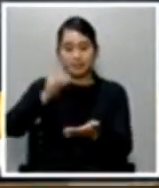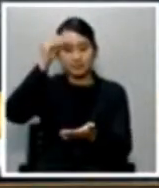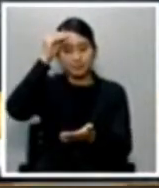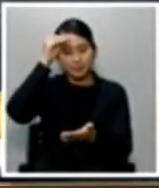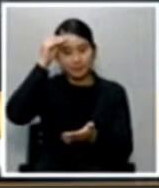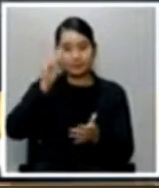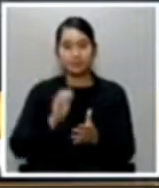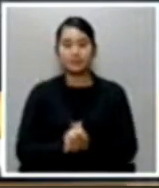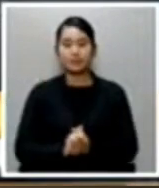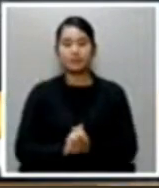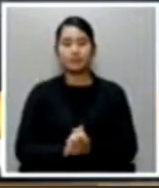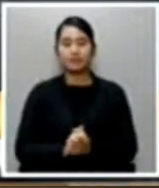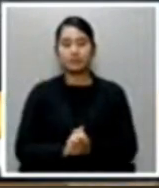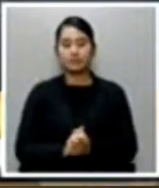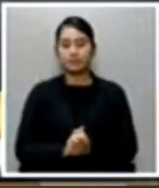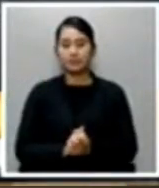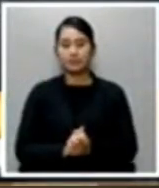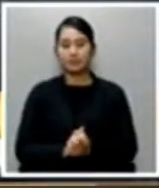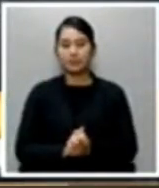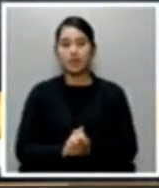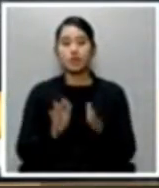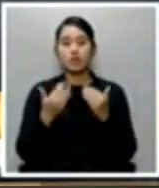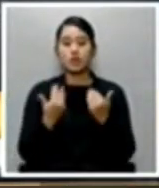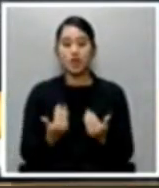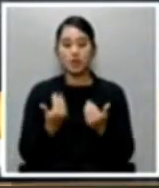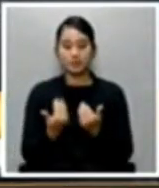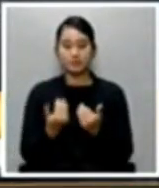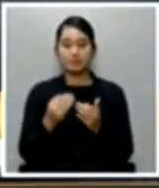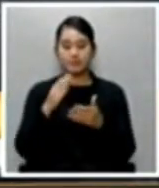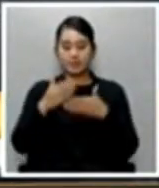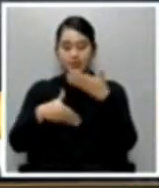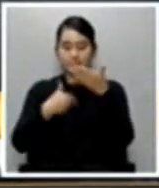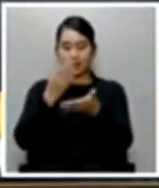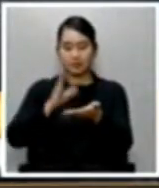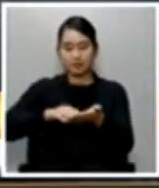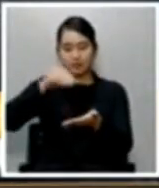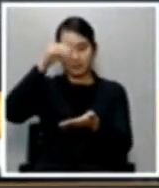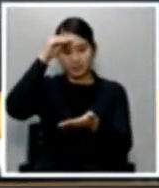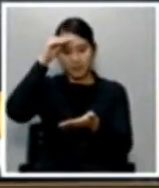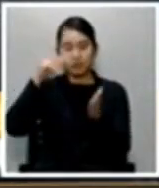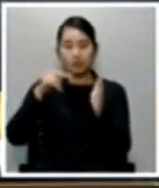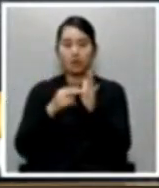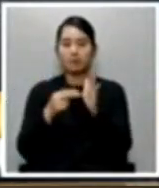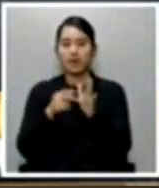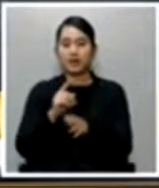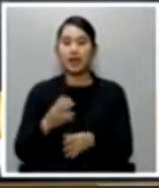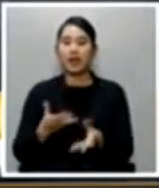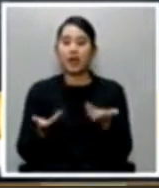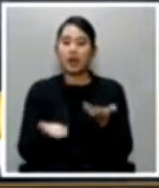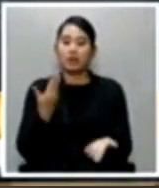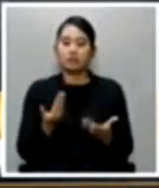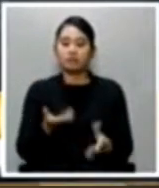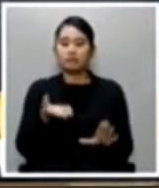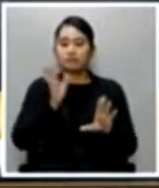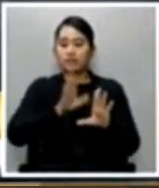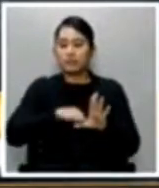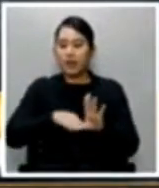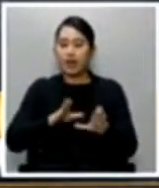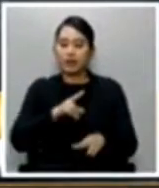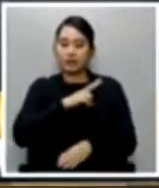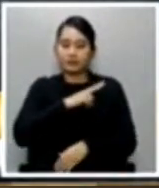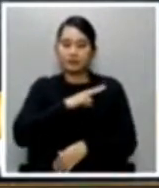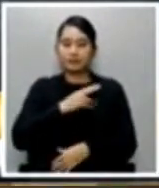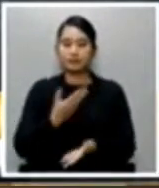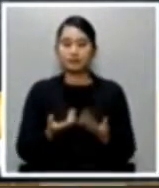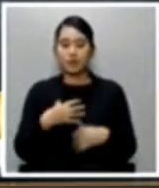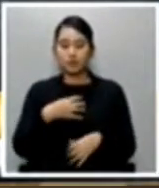เนี่ยนะครับระบบที่เป็นอยู่ปัจจุบันเนี่ยเป็นระบบที่ให้เรียนโดยสมัครใจนะครับคือนักศึกษ